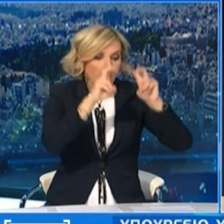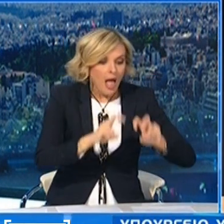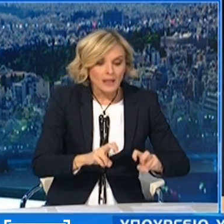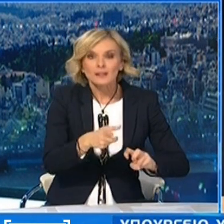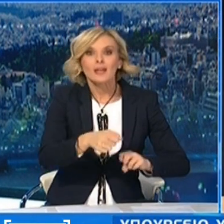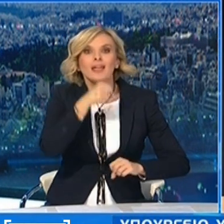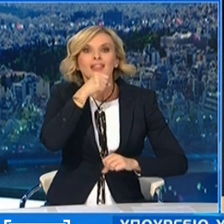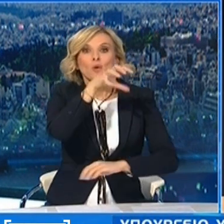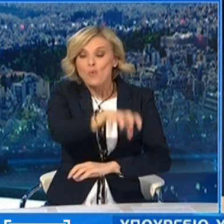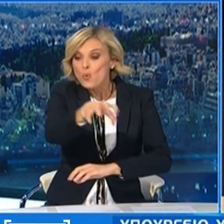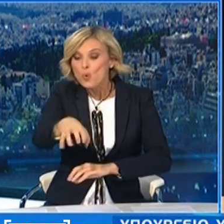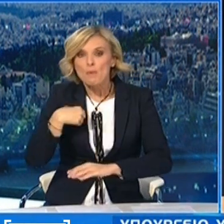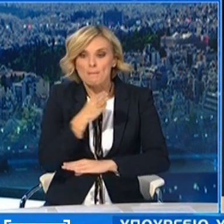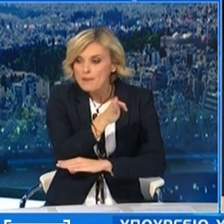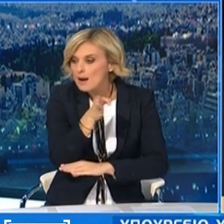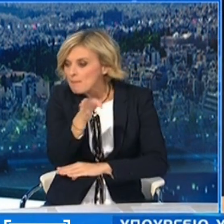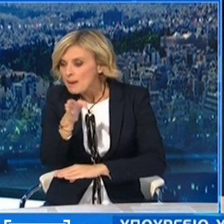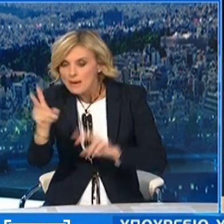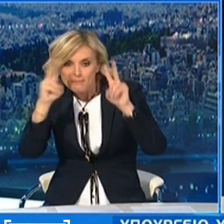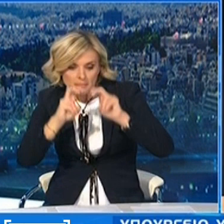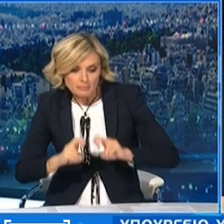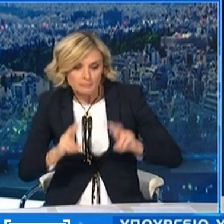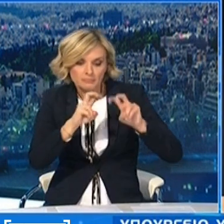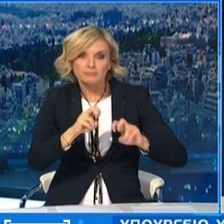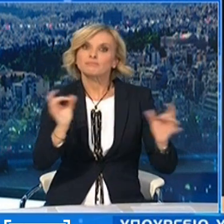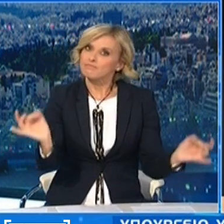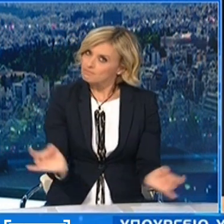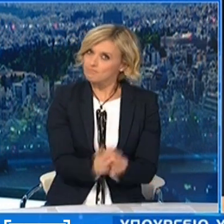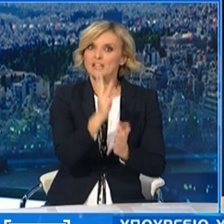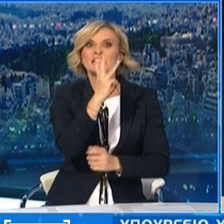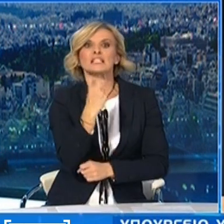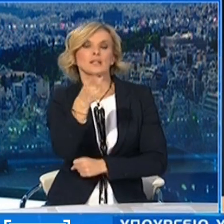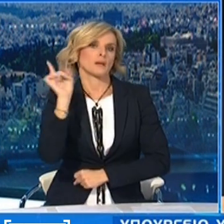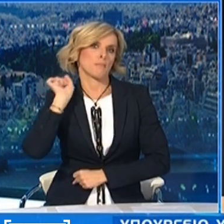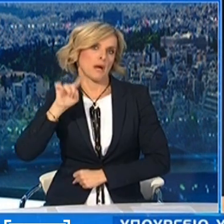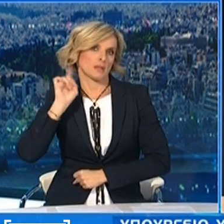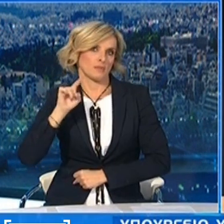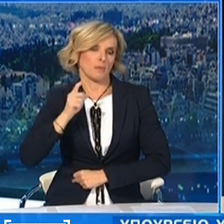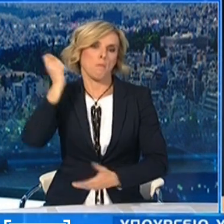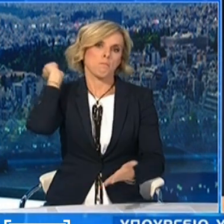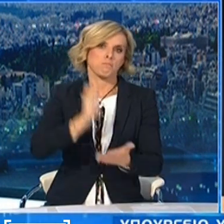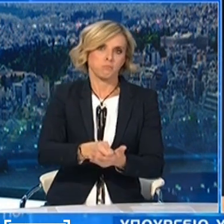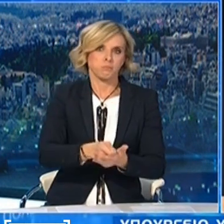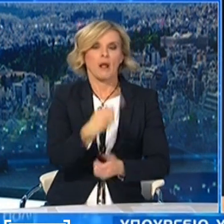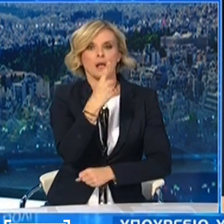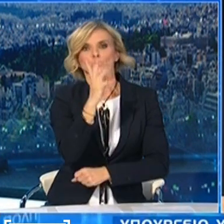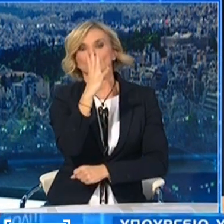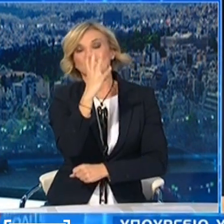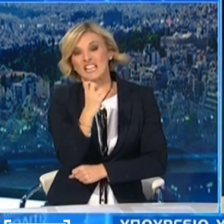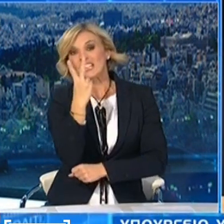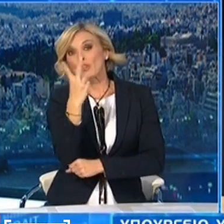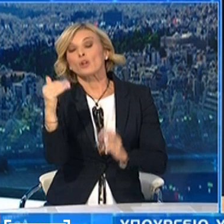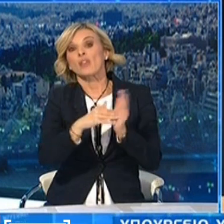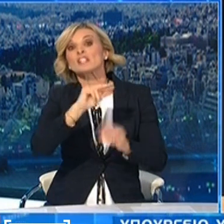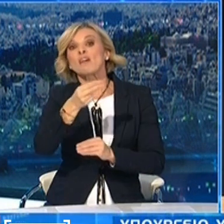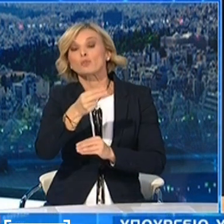ηλικιωμένων, κατά τις οποίες διαπιστώθηκαν 31 παραβάσεις και επιβλήθηκαν πρόστιμα συνολικού ύψους 142.000 ευρώ. Ενώ από το